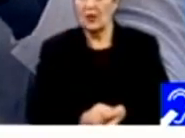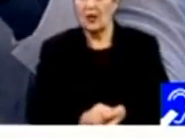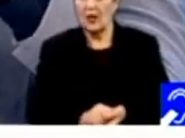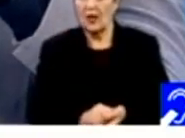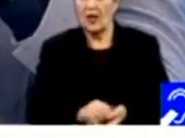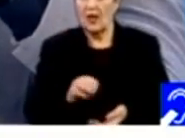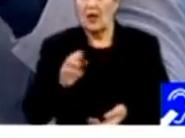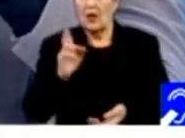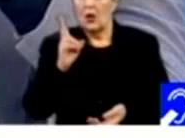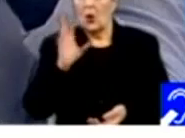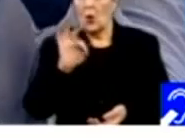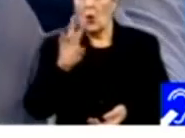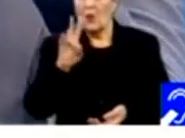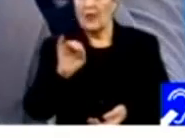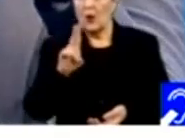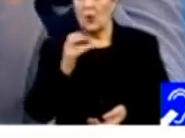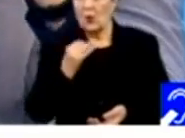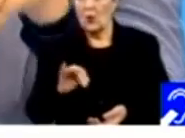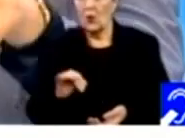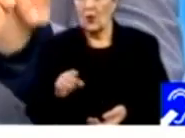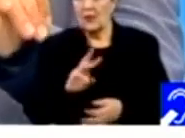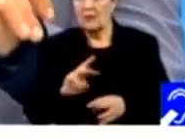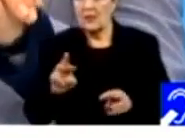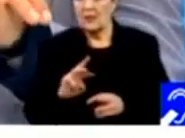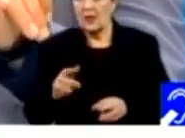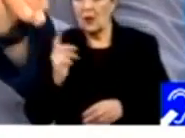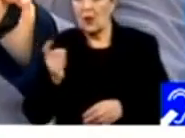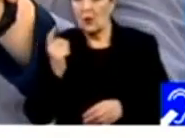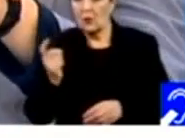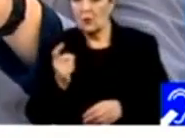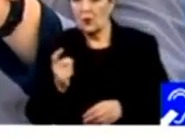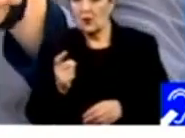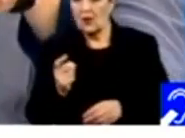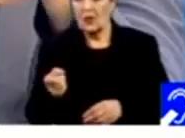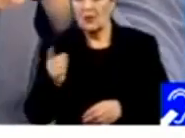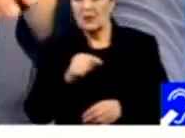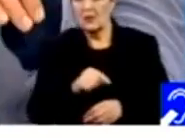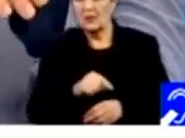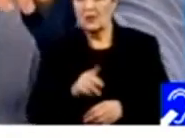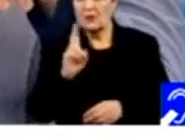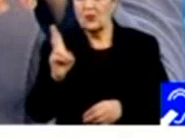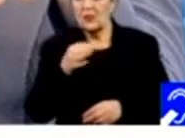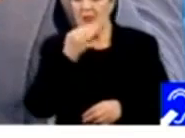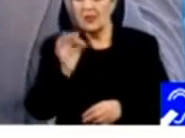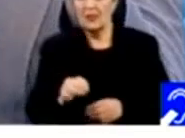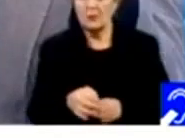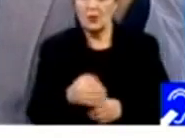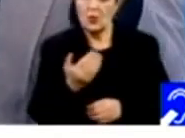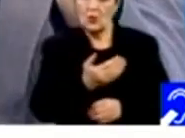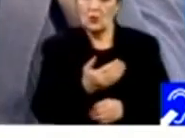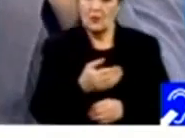conacului Teodosiu, care era amplasat între Ministerul Agriculturii și Președinție? Cine trebuie să răspundă? Dumneavoastră